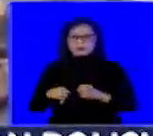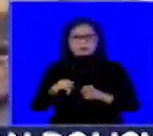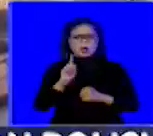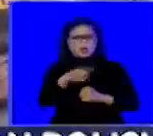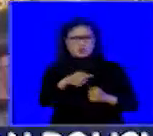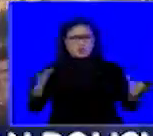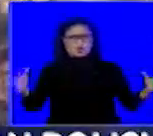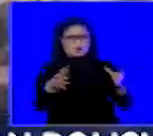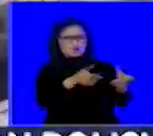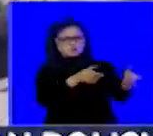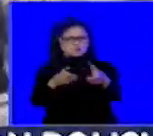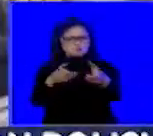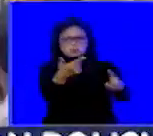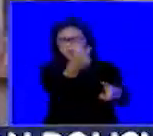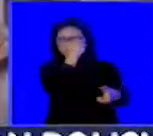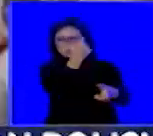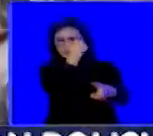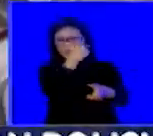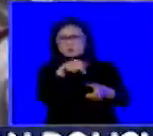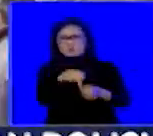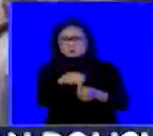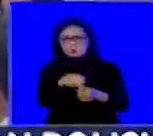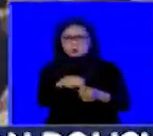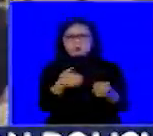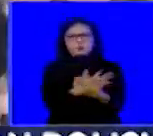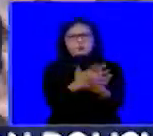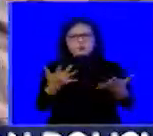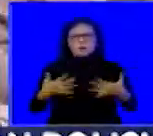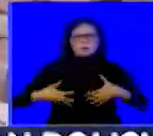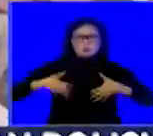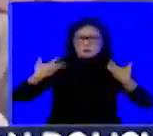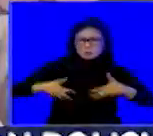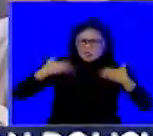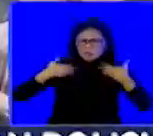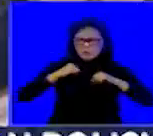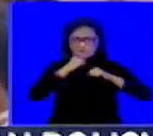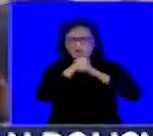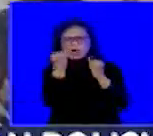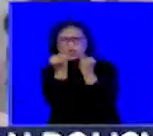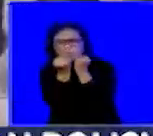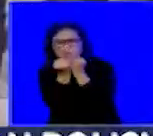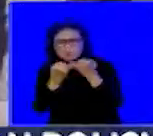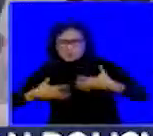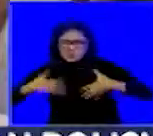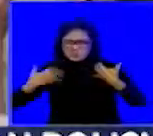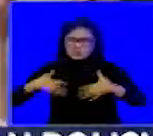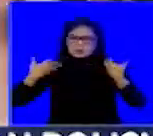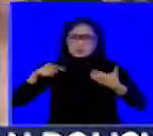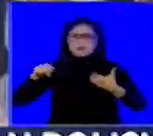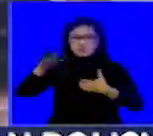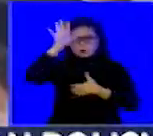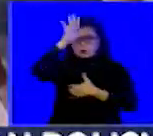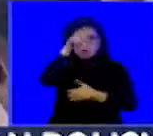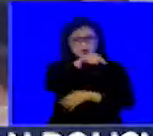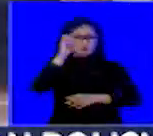water cannon, massa melakukan perlawanan kepada polisi. Sebagian dari mereka meluapkan kemarahan dengan melempari polisi memakai botol